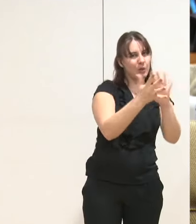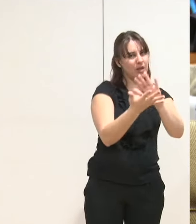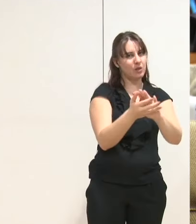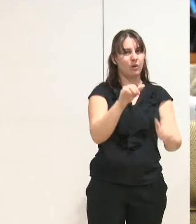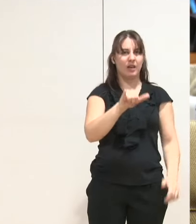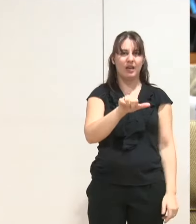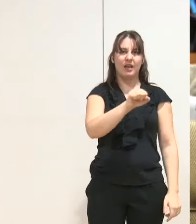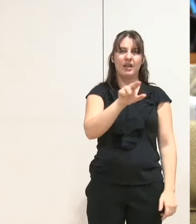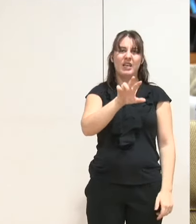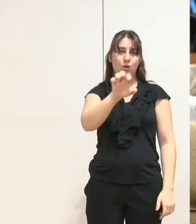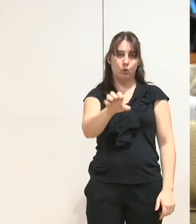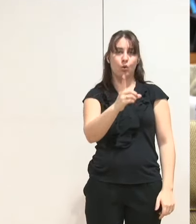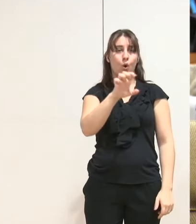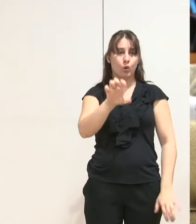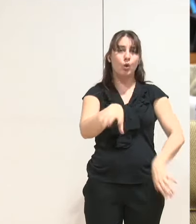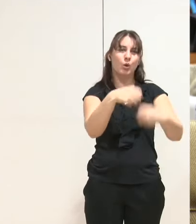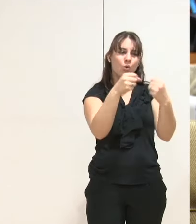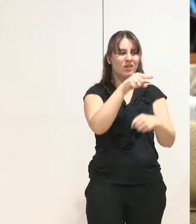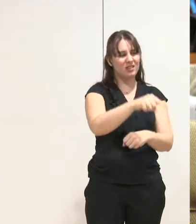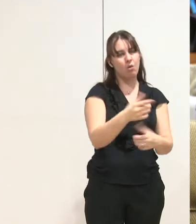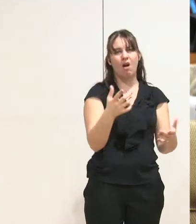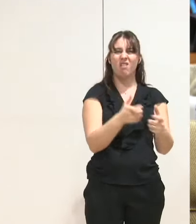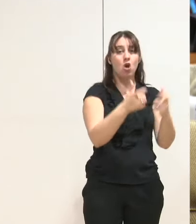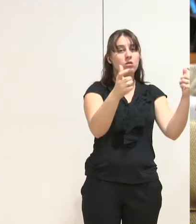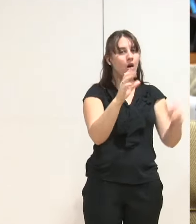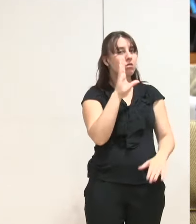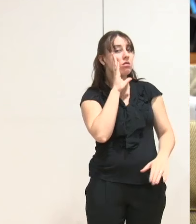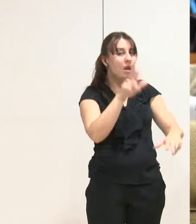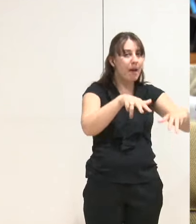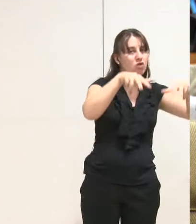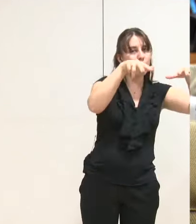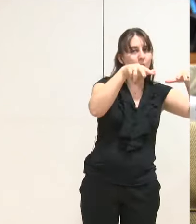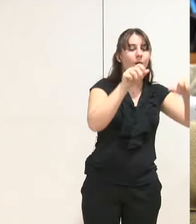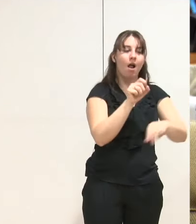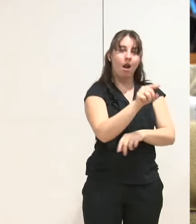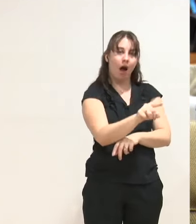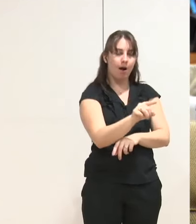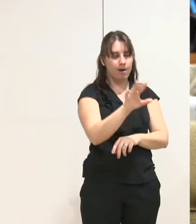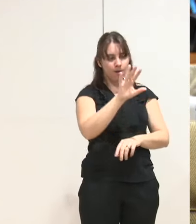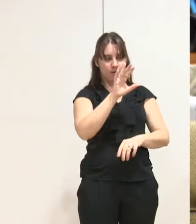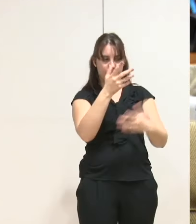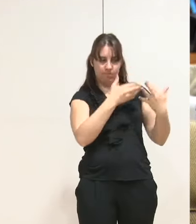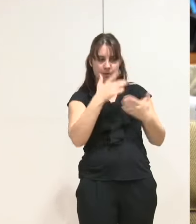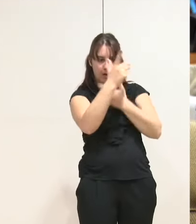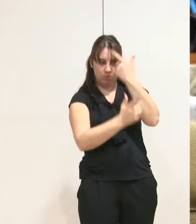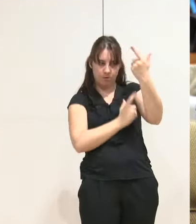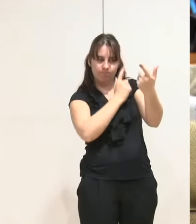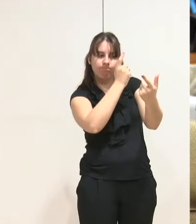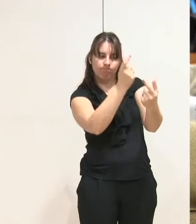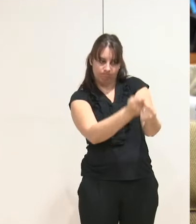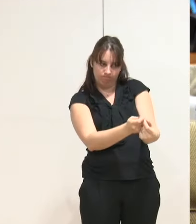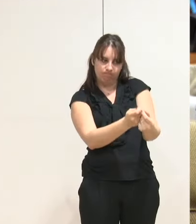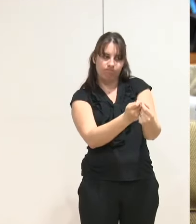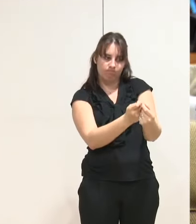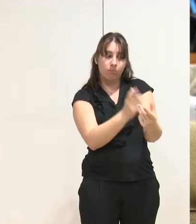qui est plus un centre d'hébergement donc dans ce cadre là effectivement il y a eu un ajustement du montant de la subvention qui a été